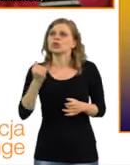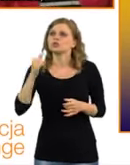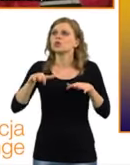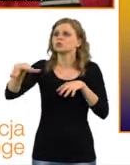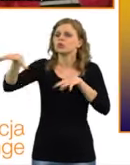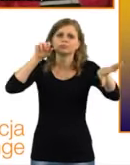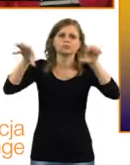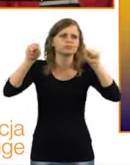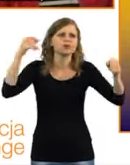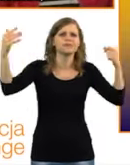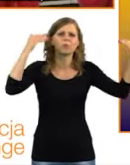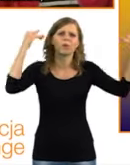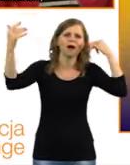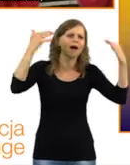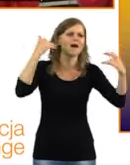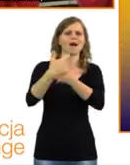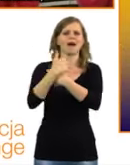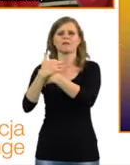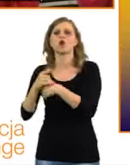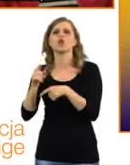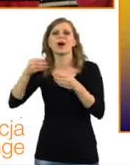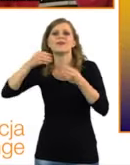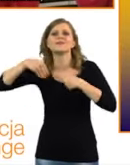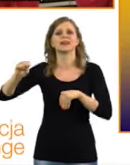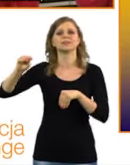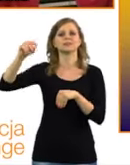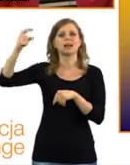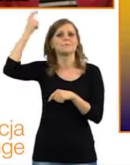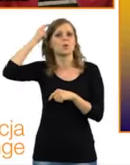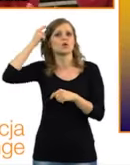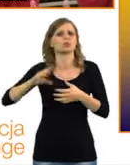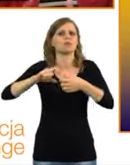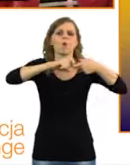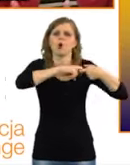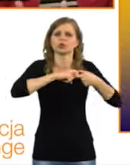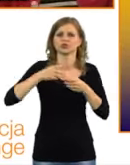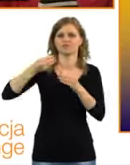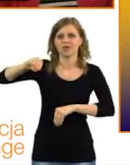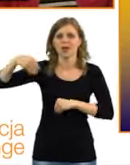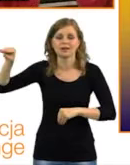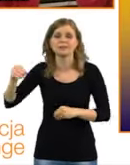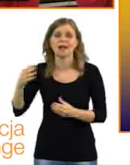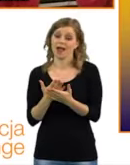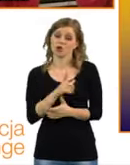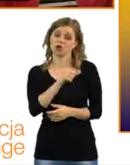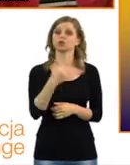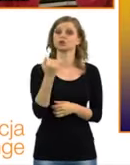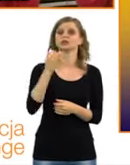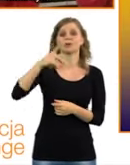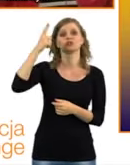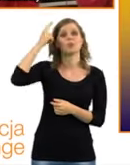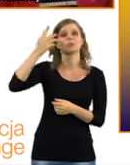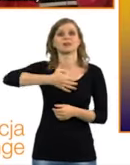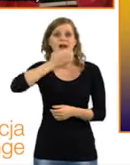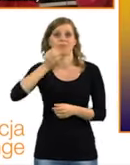dziecko, tym więcej połączeń synaptycznych będzie powstawało, tym mózg tego dziecka będzie lepiej